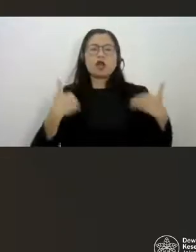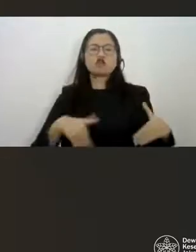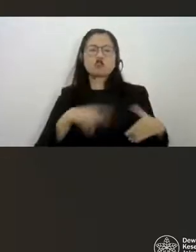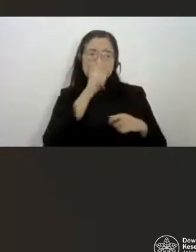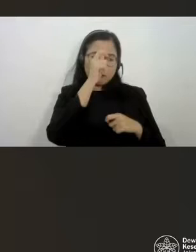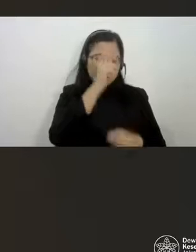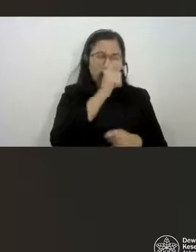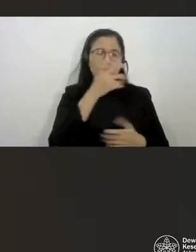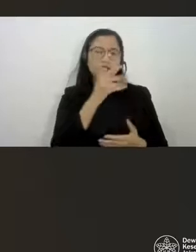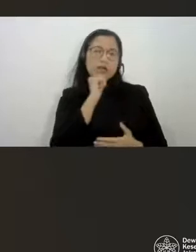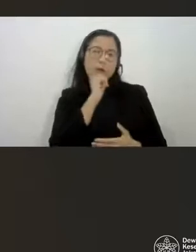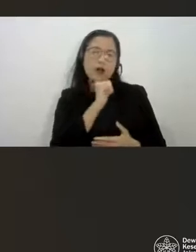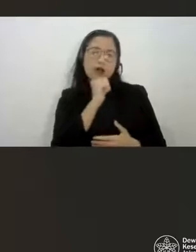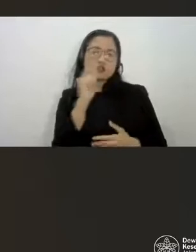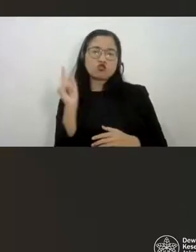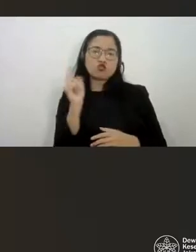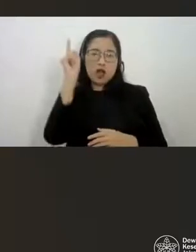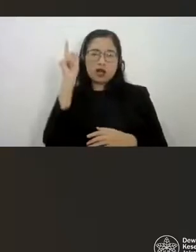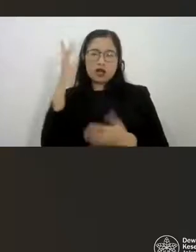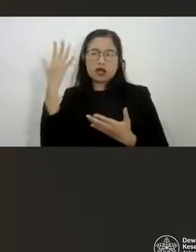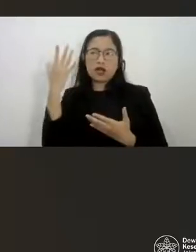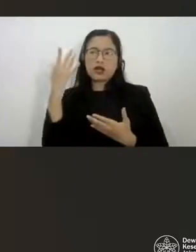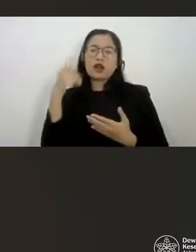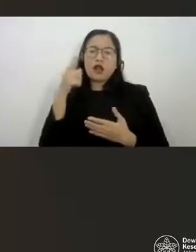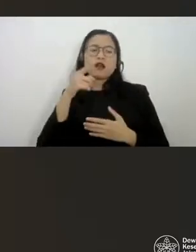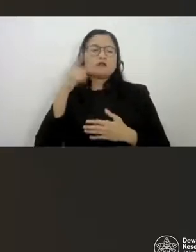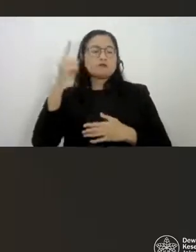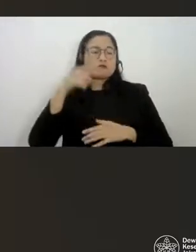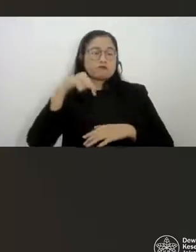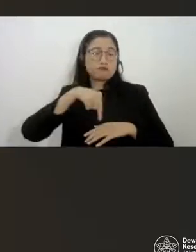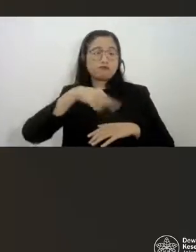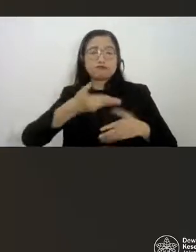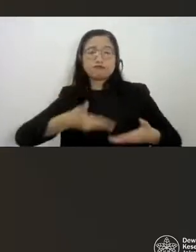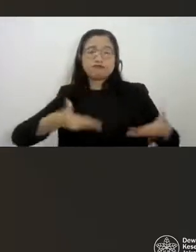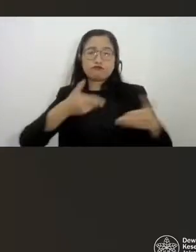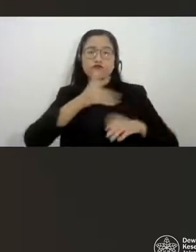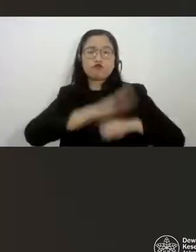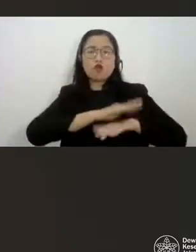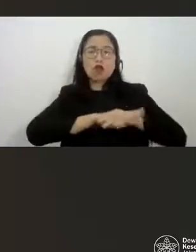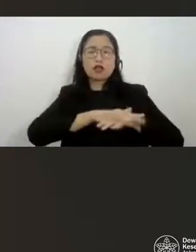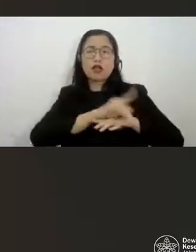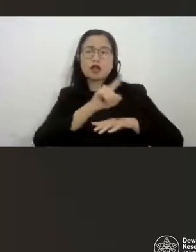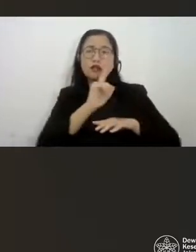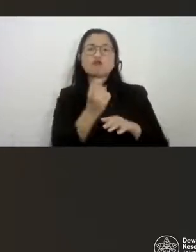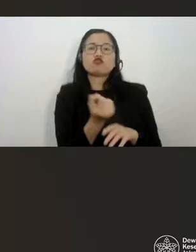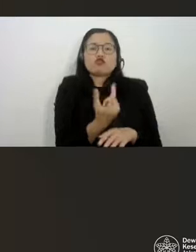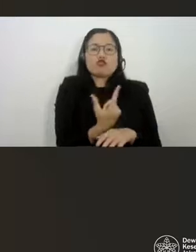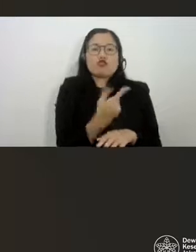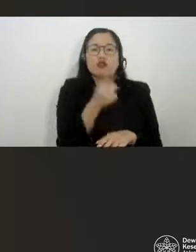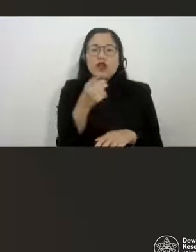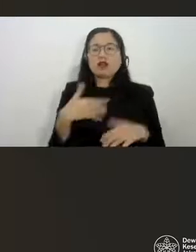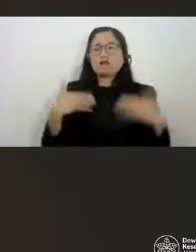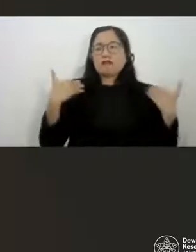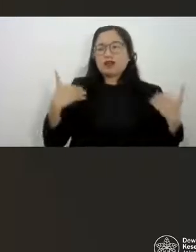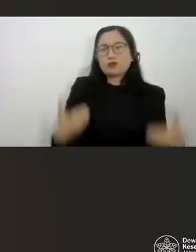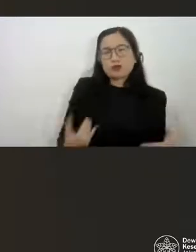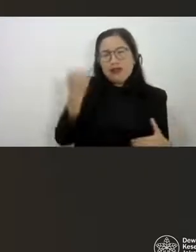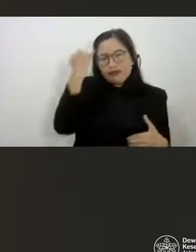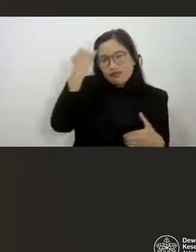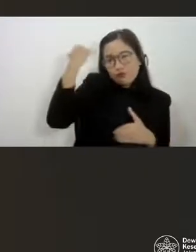Tuhan dalam bentuk budi, menciptakan kebudayaan di tengah-tengah alam semesta. Manusia harus mampu mengembangkan